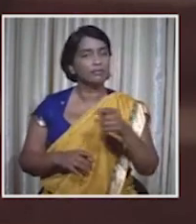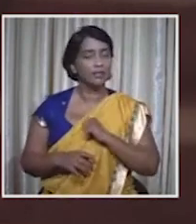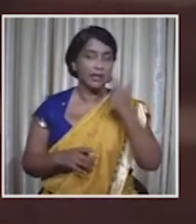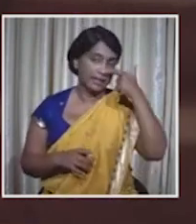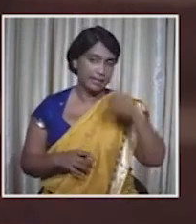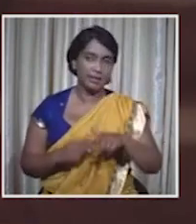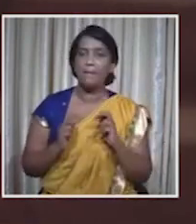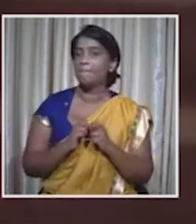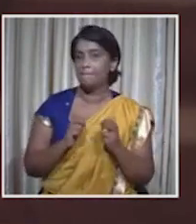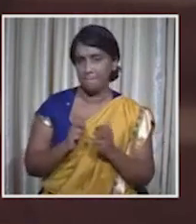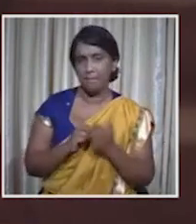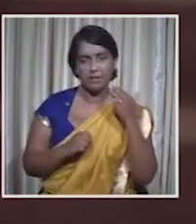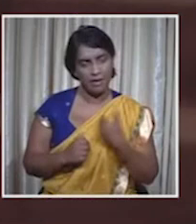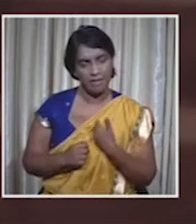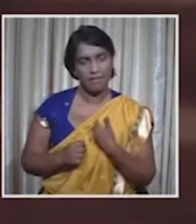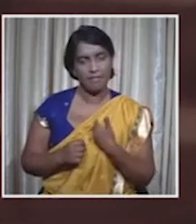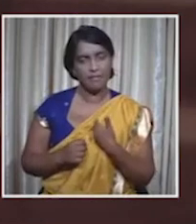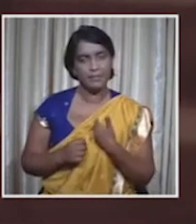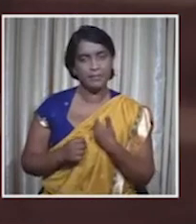කරන්න කැමති තෙල් ප්‍රශ්නයක් තියෙනවා.